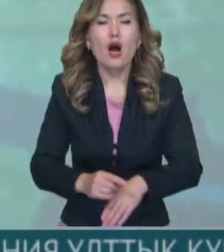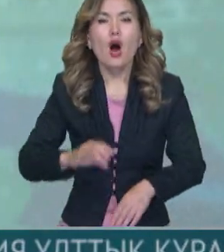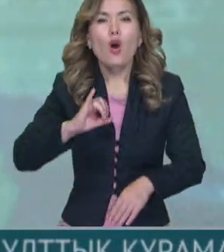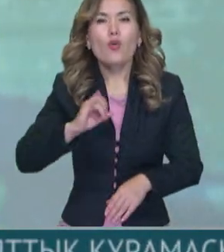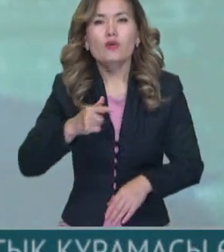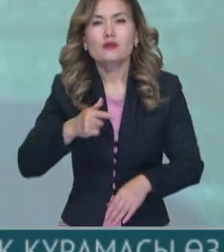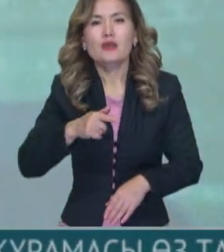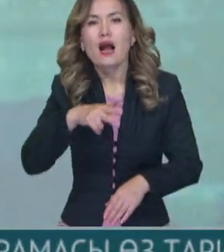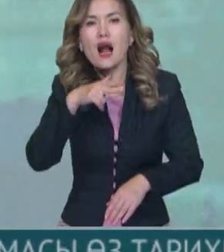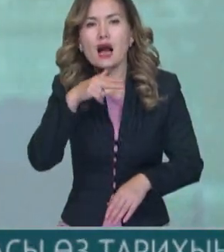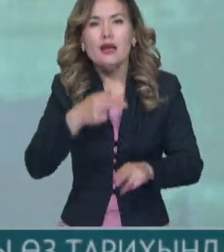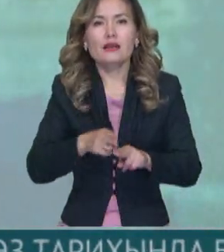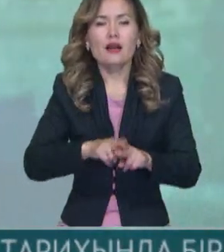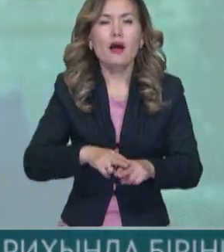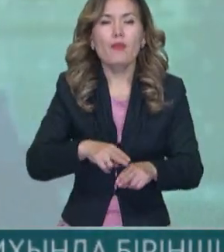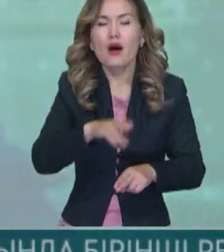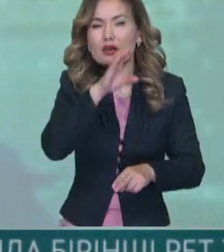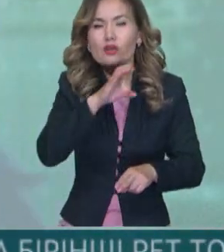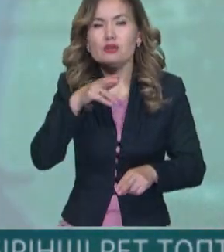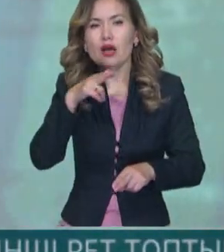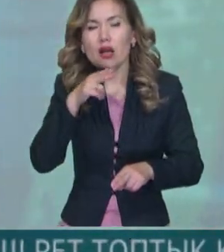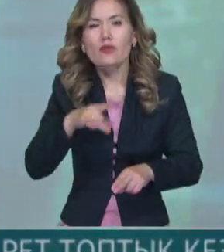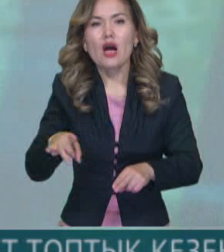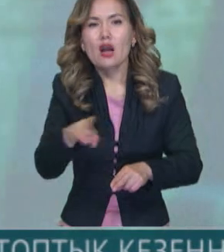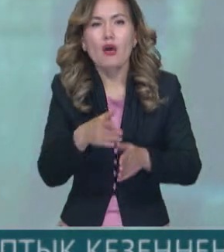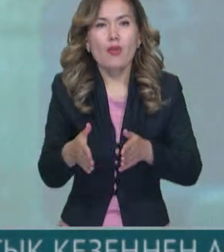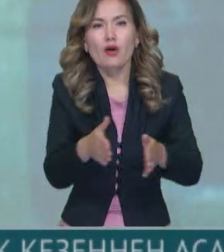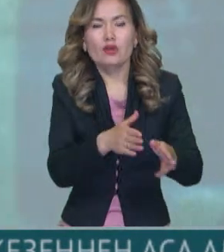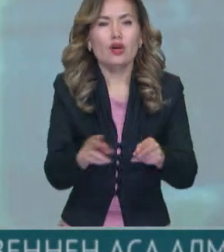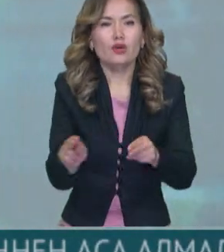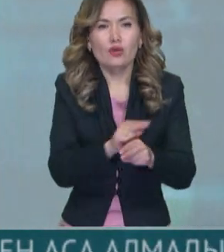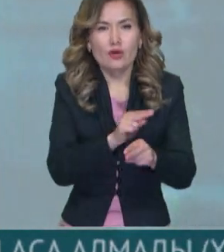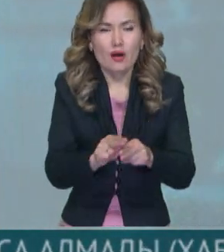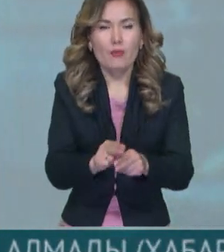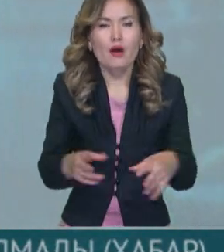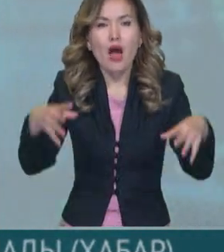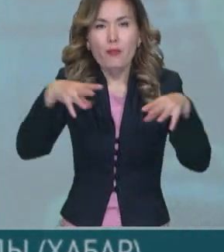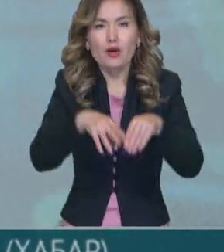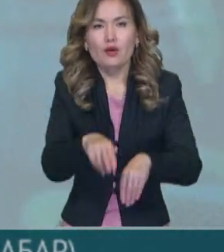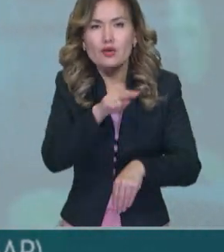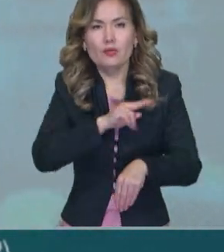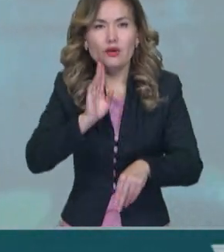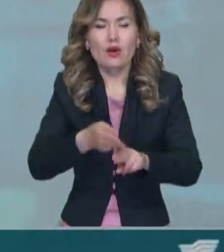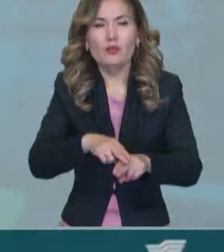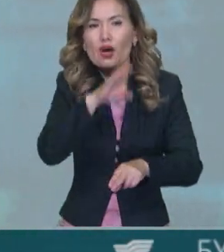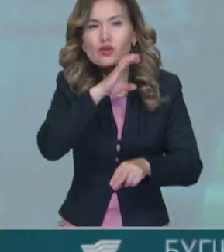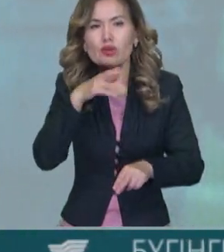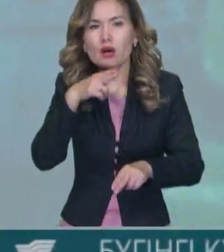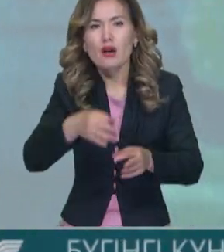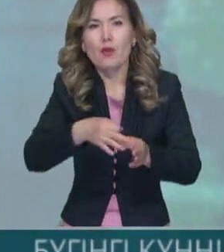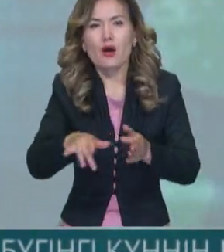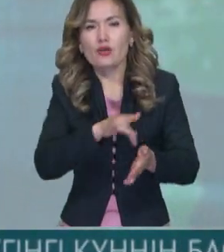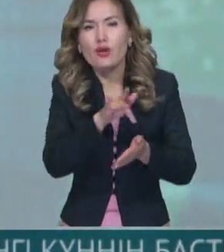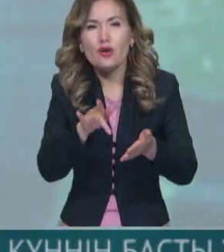Оңтүстік Корея мен Корей Халық Демократиялық Республикасы автомобиль жолдарын біріктірмек. Атап айтқанда, қос тарап солтүстік Кореяның Кэсон қаласы